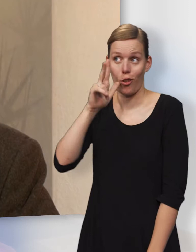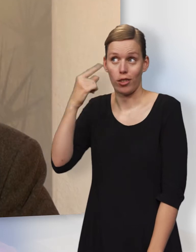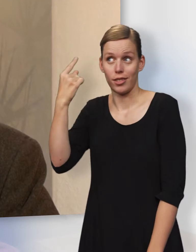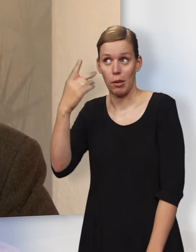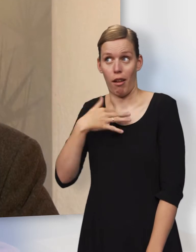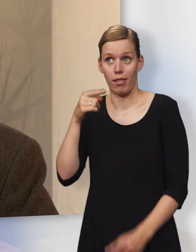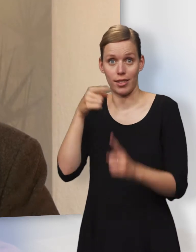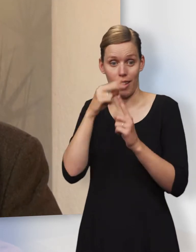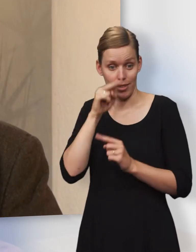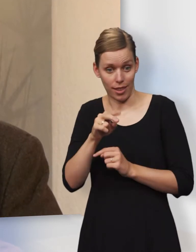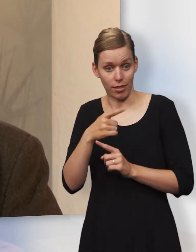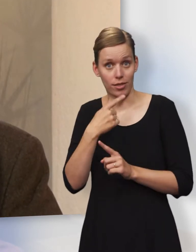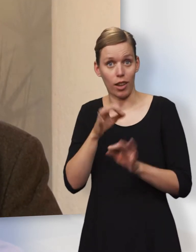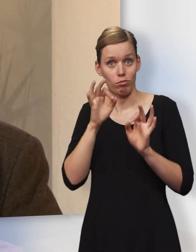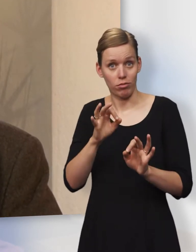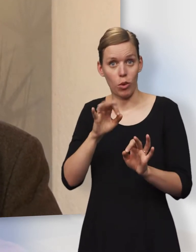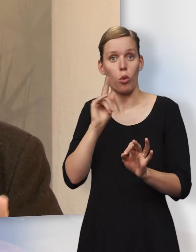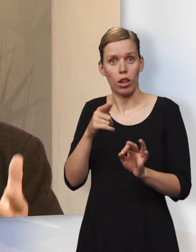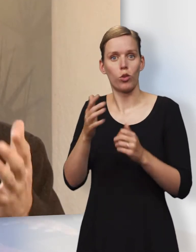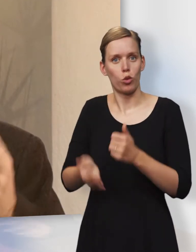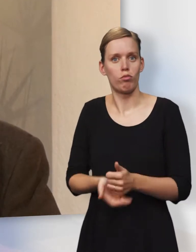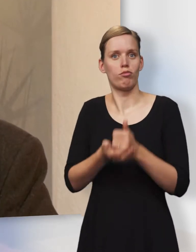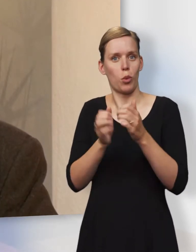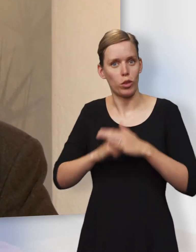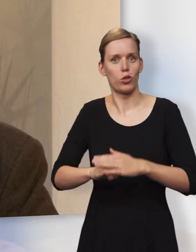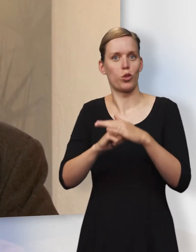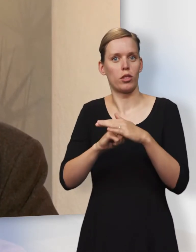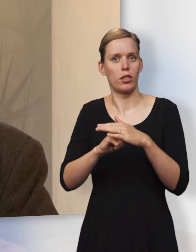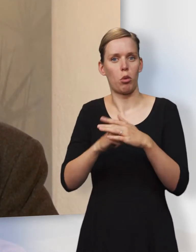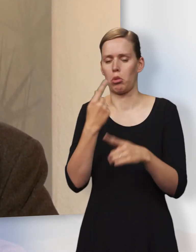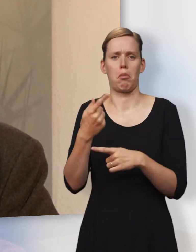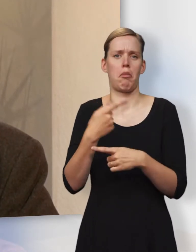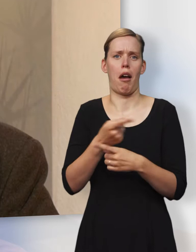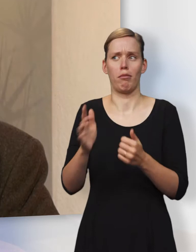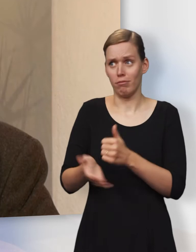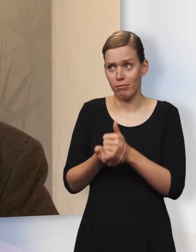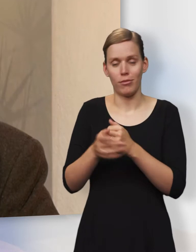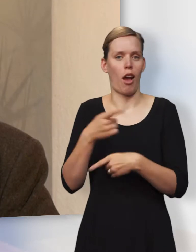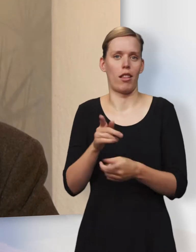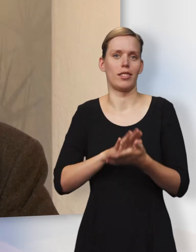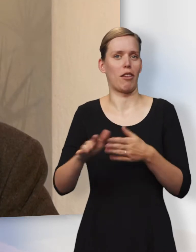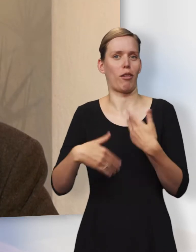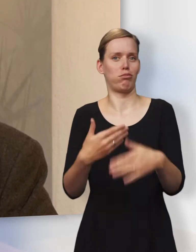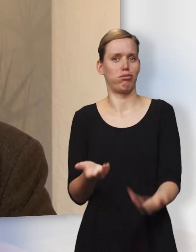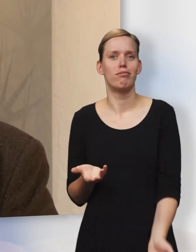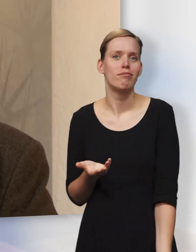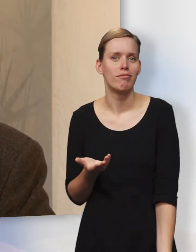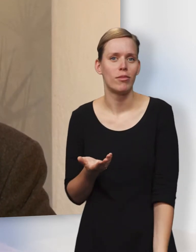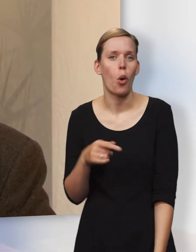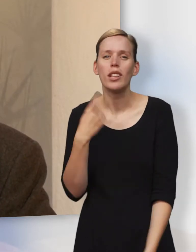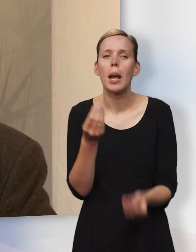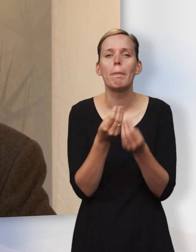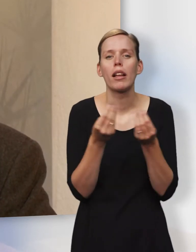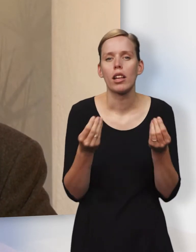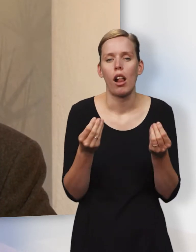diesen Zielen steht und mich trägt und dann geht ja alles ganz einfach. Und dann ist das